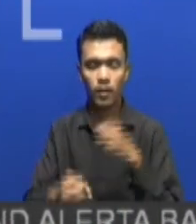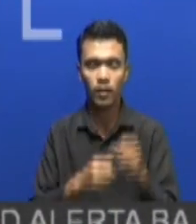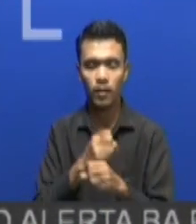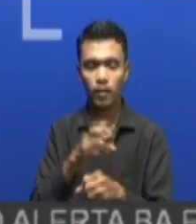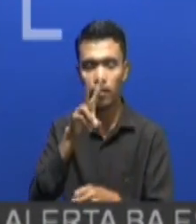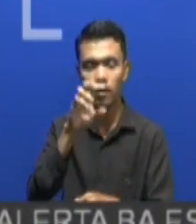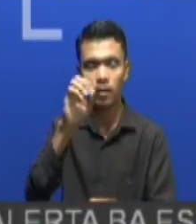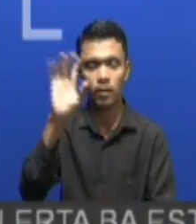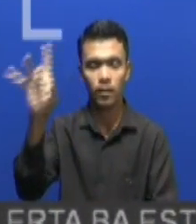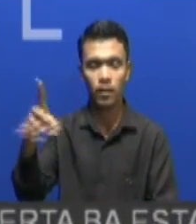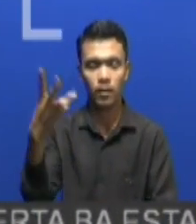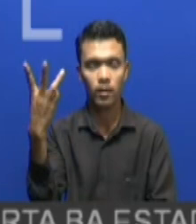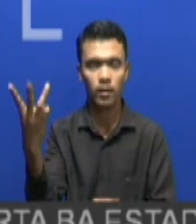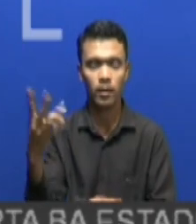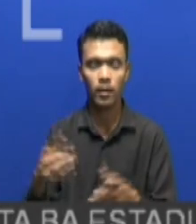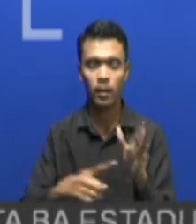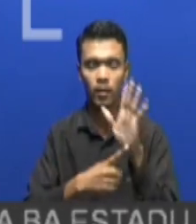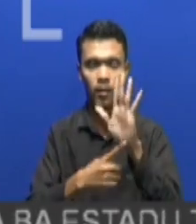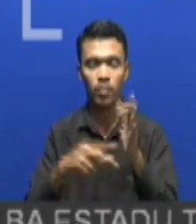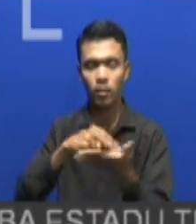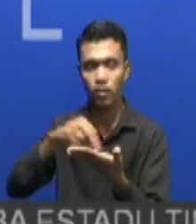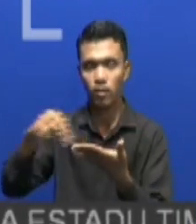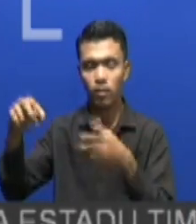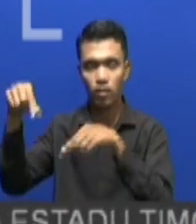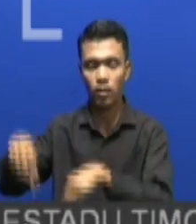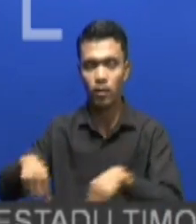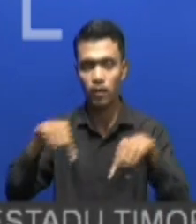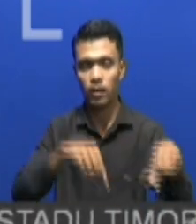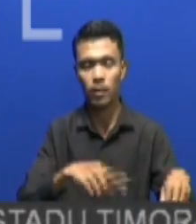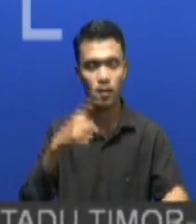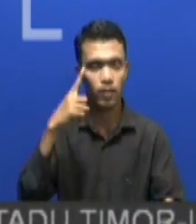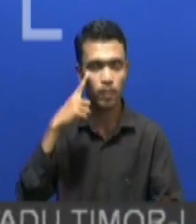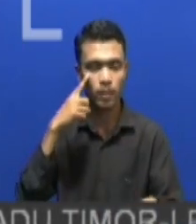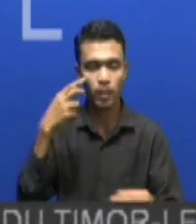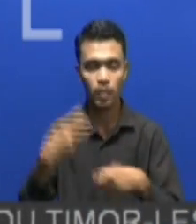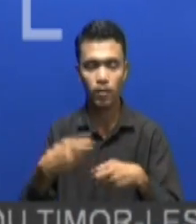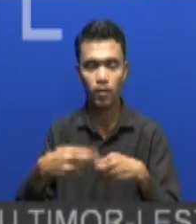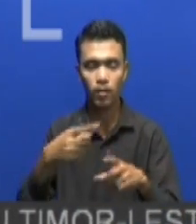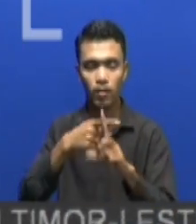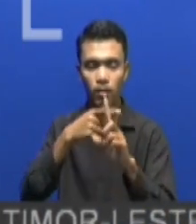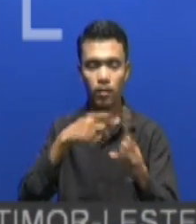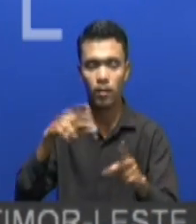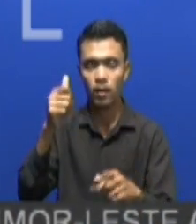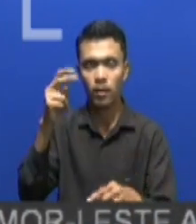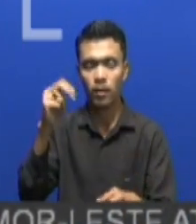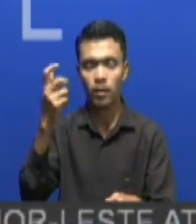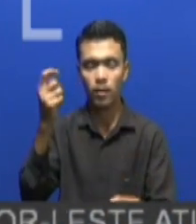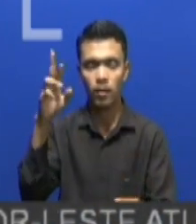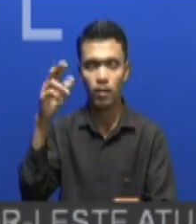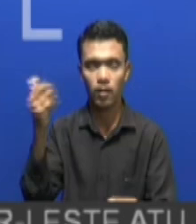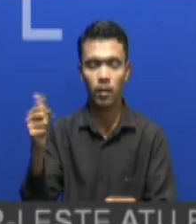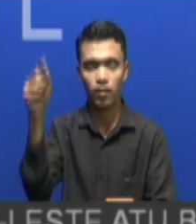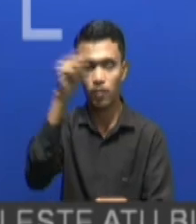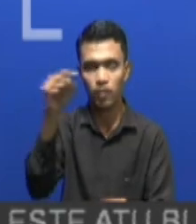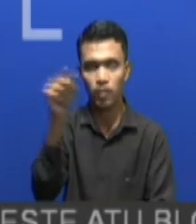rua Sanulu Racing Neng, hatudu numero deficiência matang, kauza husi katarak porsentu hitunulu